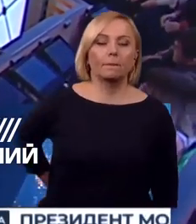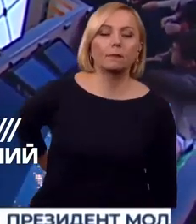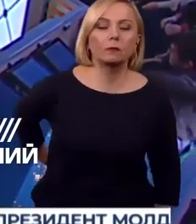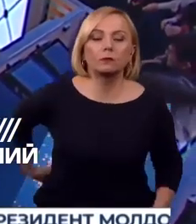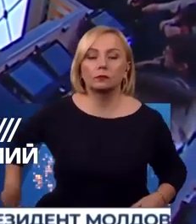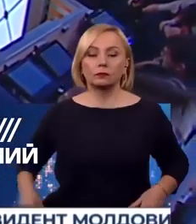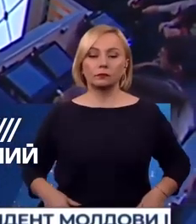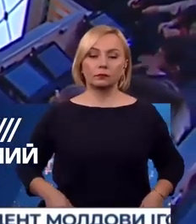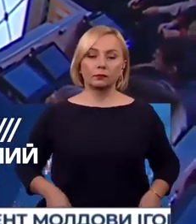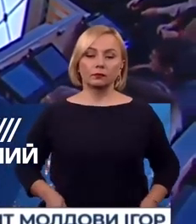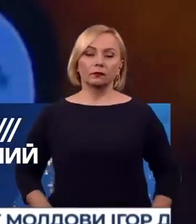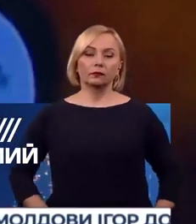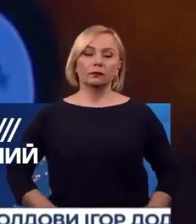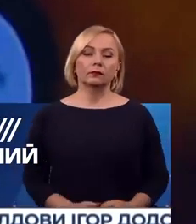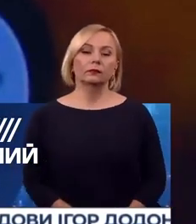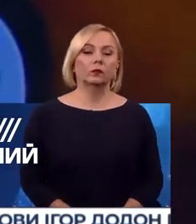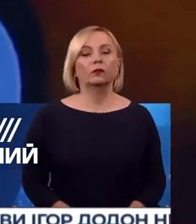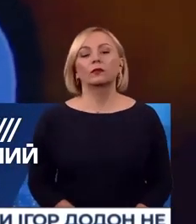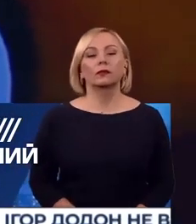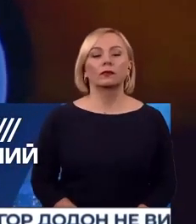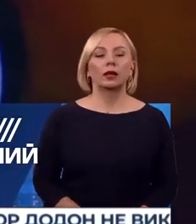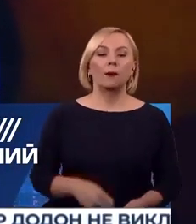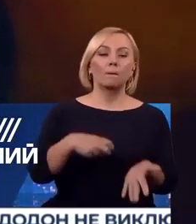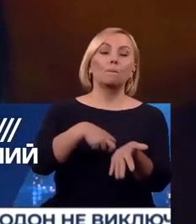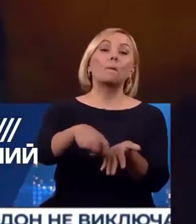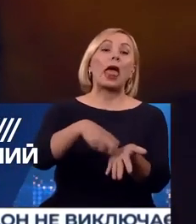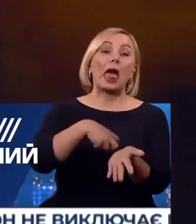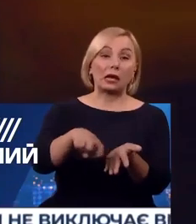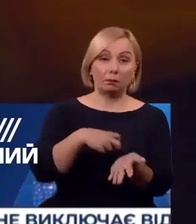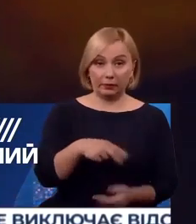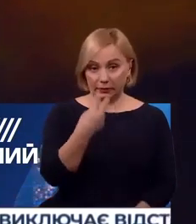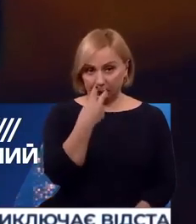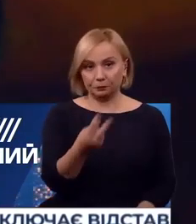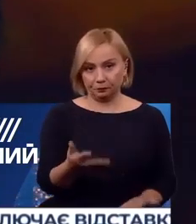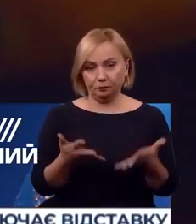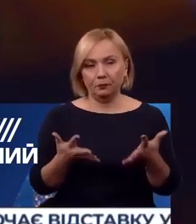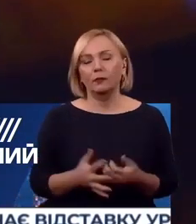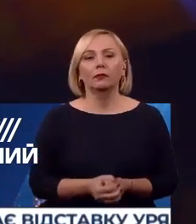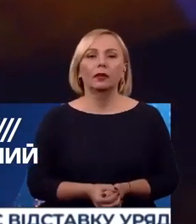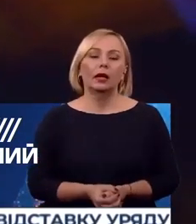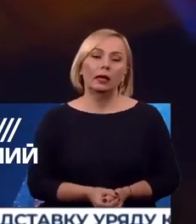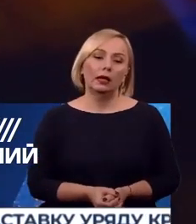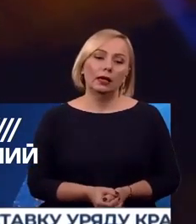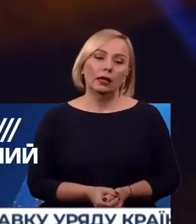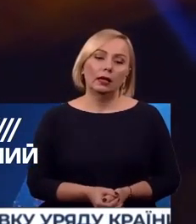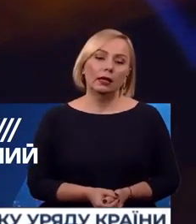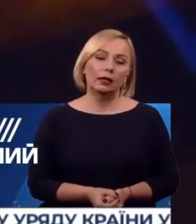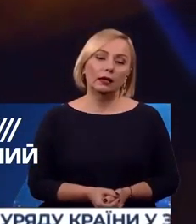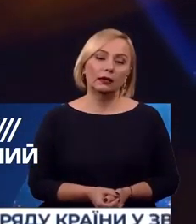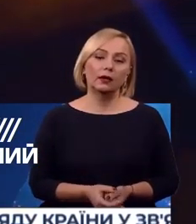От, переписка. Угу. Добре, я все зрозумів. Добре, якщо буде розшифровка. У мене до вас